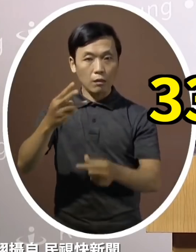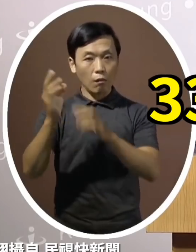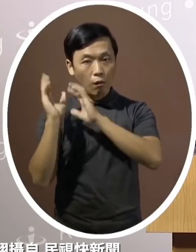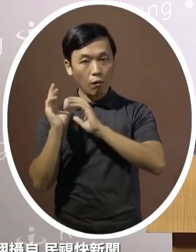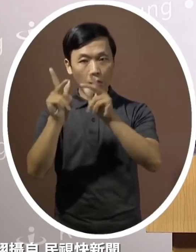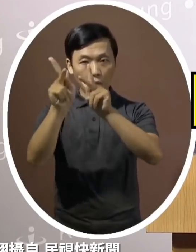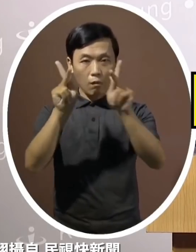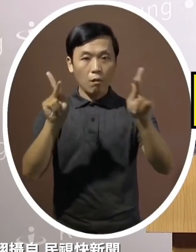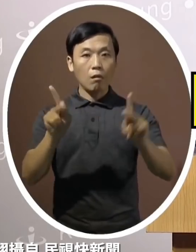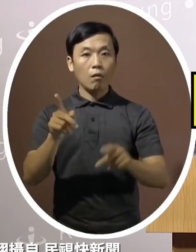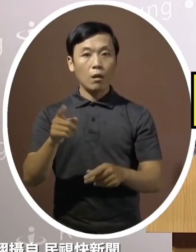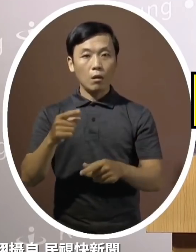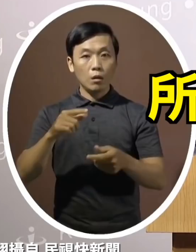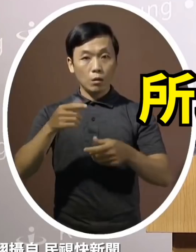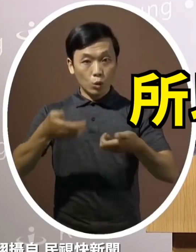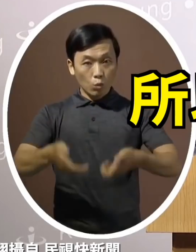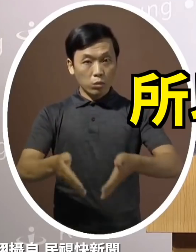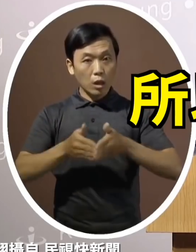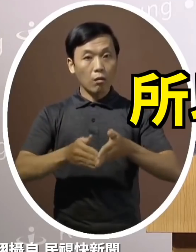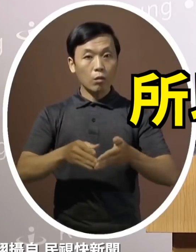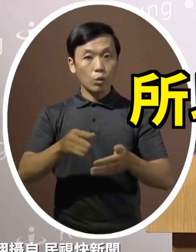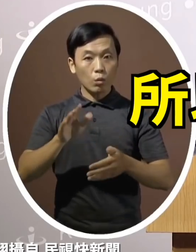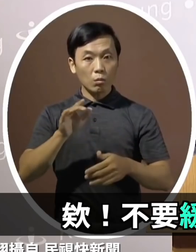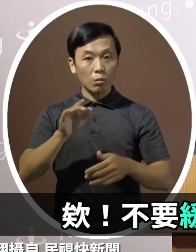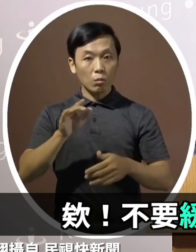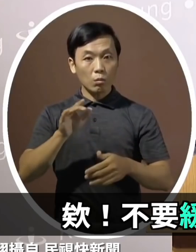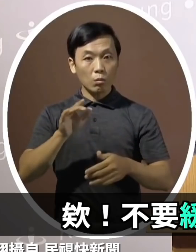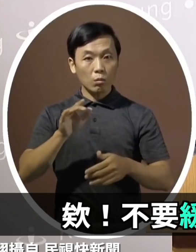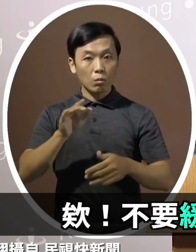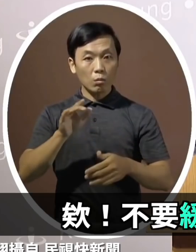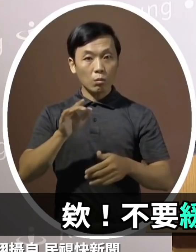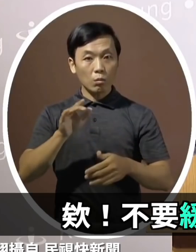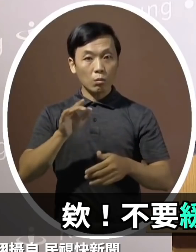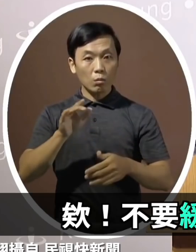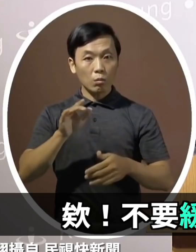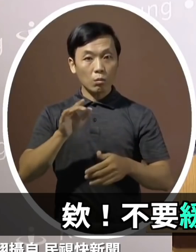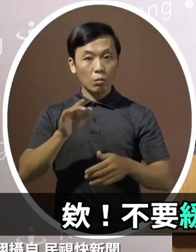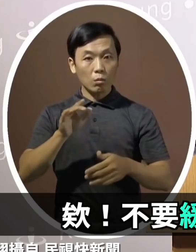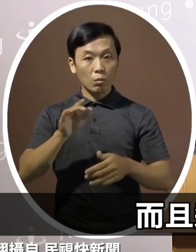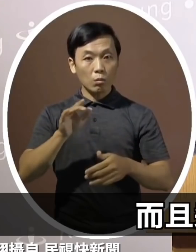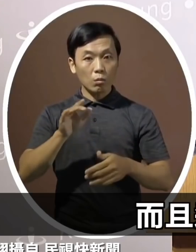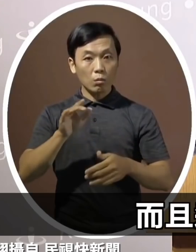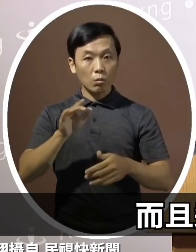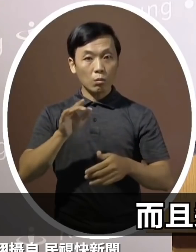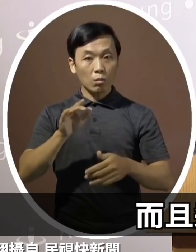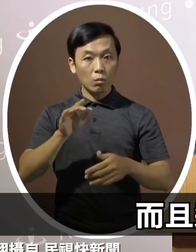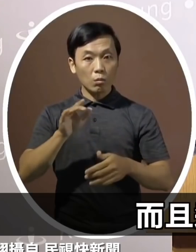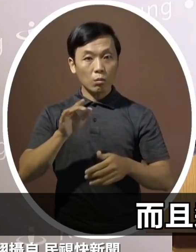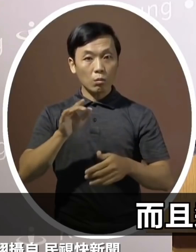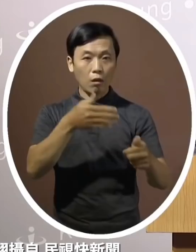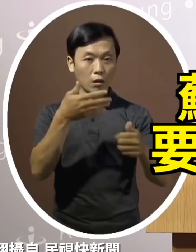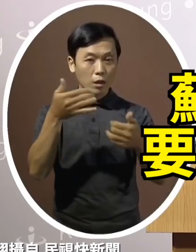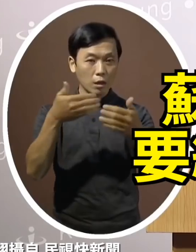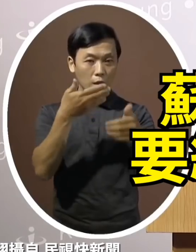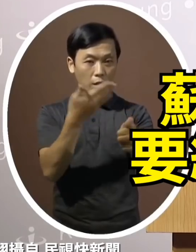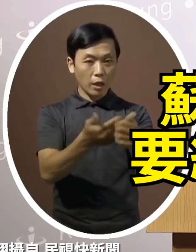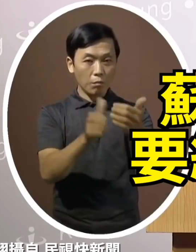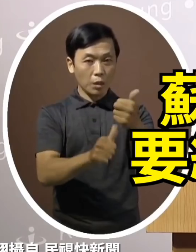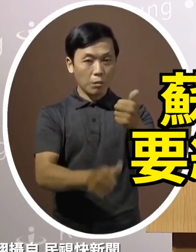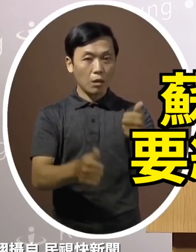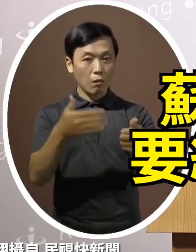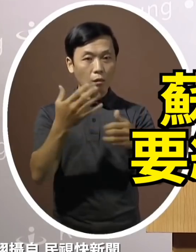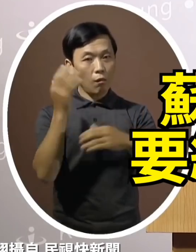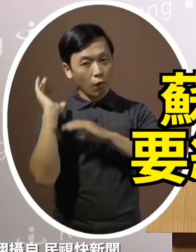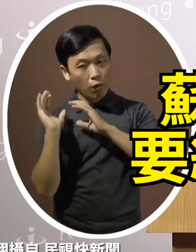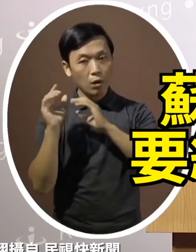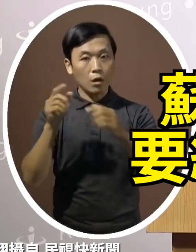3300亿的负债，因为很重要，所以我讲了3次。 不要缓慢重复同一句话来塞时间了。而且这个你前面不是提过了吗？ 苏贞昌院长